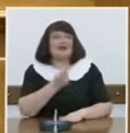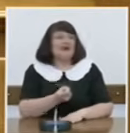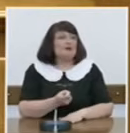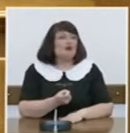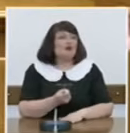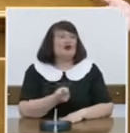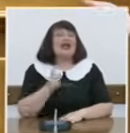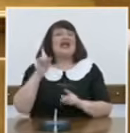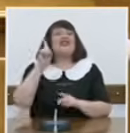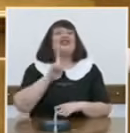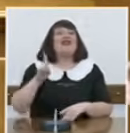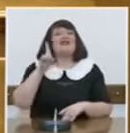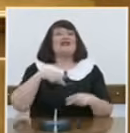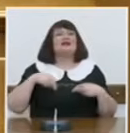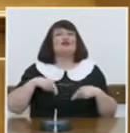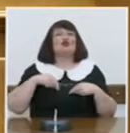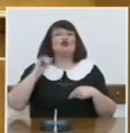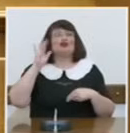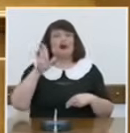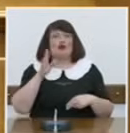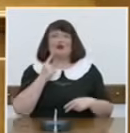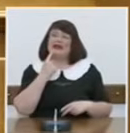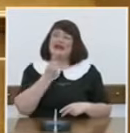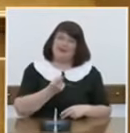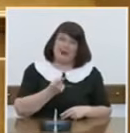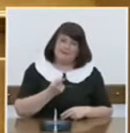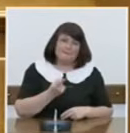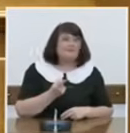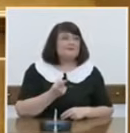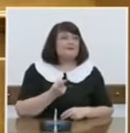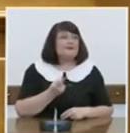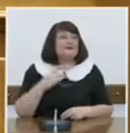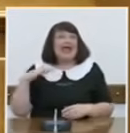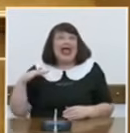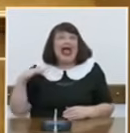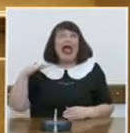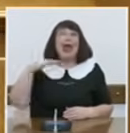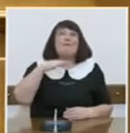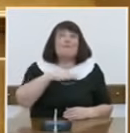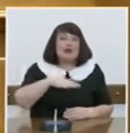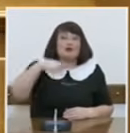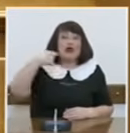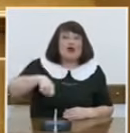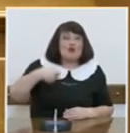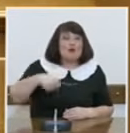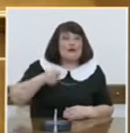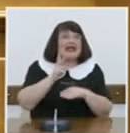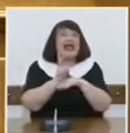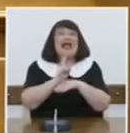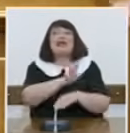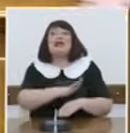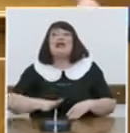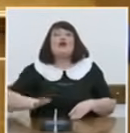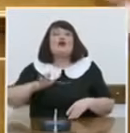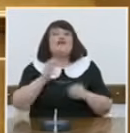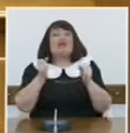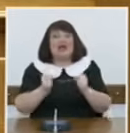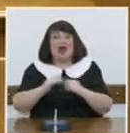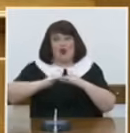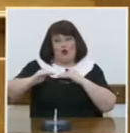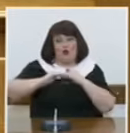να αδειάζει τον Πρωθυπουργό. Βγαίνει ο Δένδιας και λέει ότι απειλούνται τα νομικά και γεωγραφικά όρια της πατρίδας μας από την Τουρκία. Και ο Πρωθυπουργός